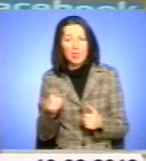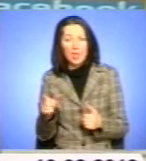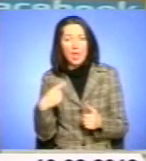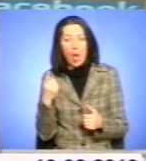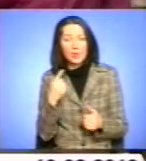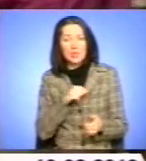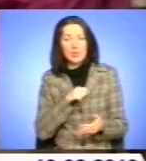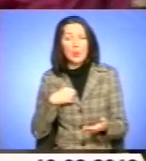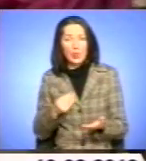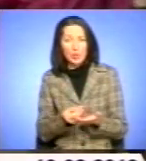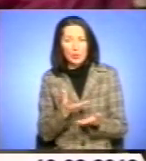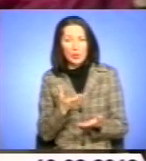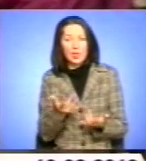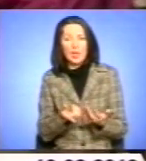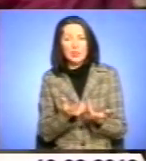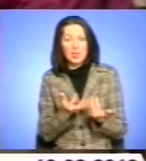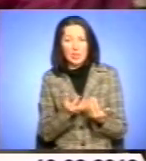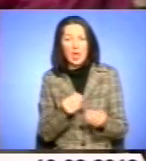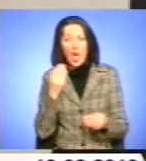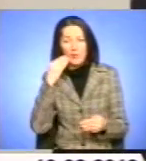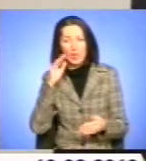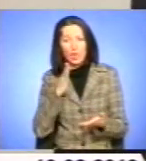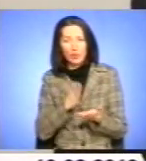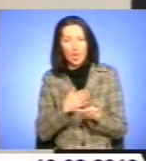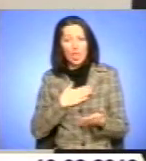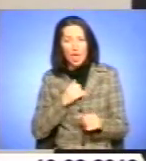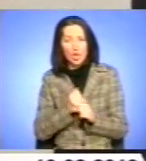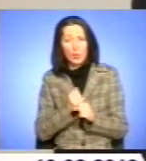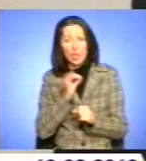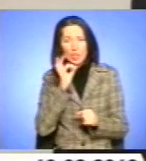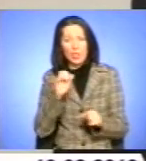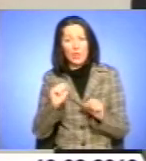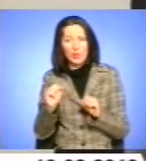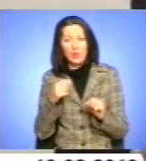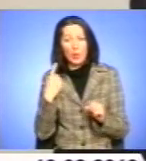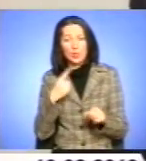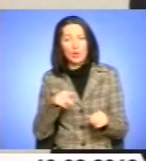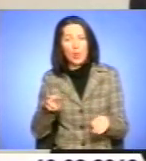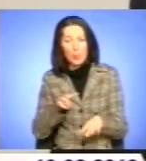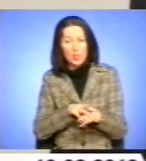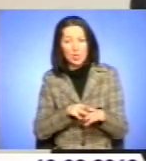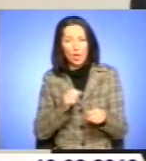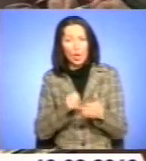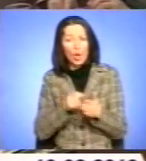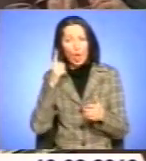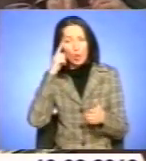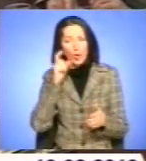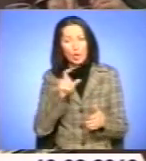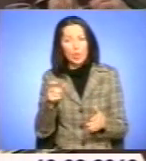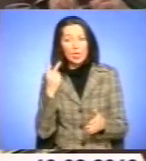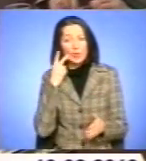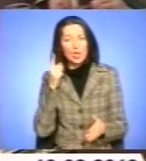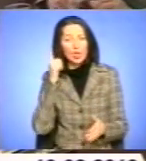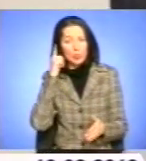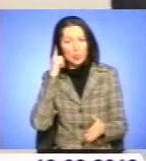самим оцінювати, наскільки ефективною є наша робота, сказав керівник обласної міліції. До думки людей завжди прислухаюся під час